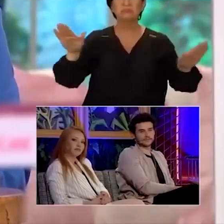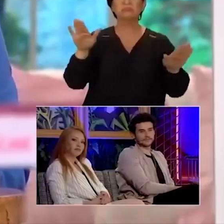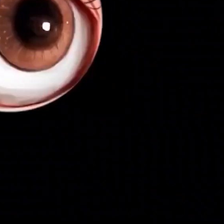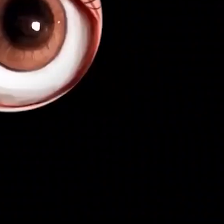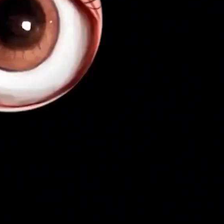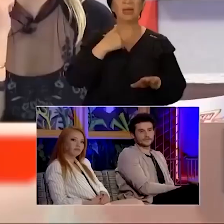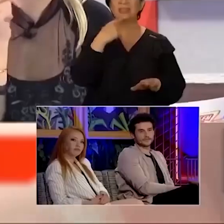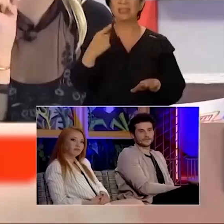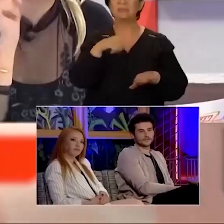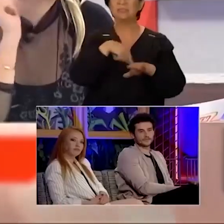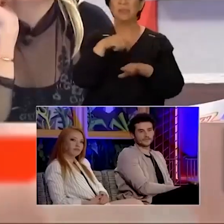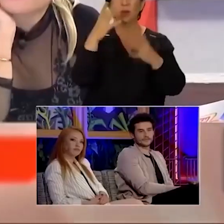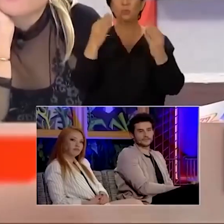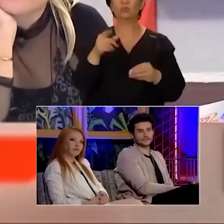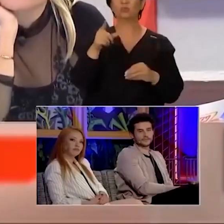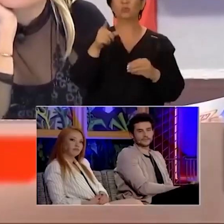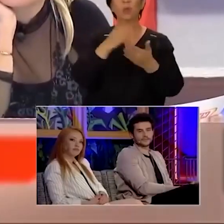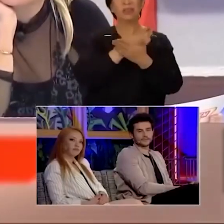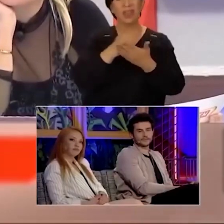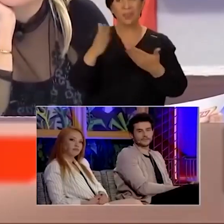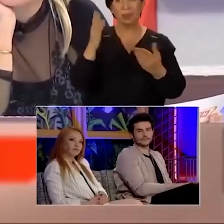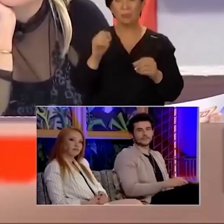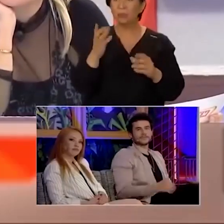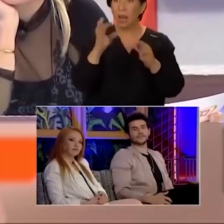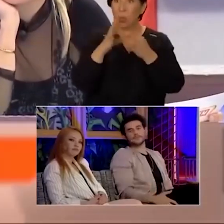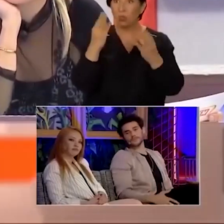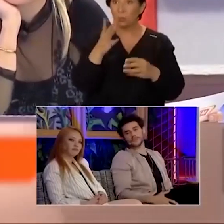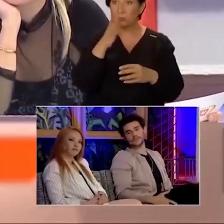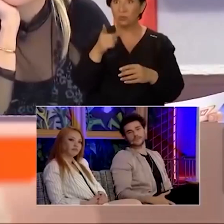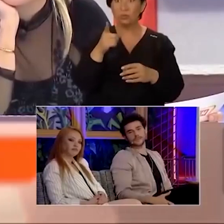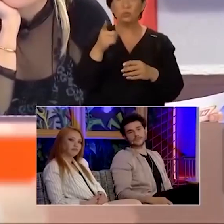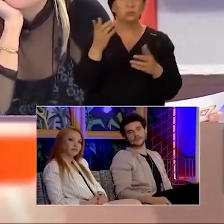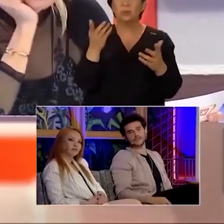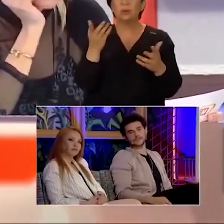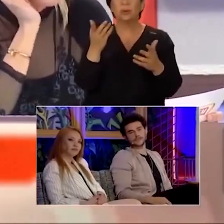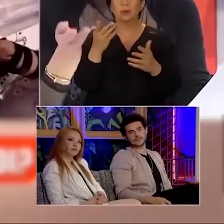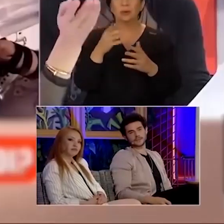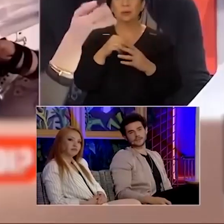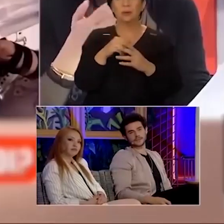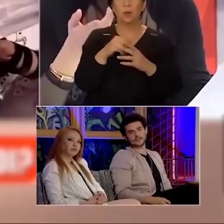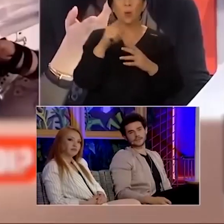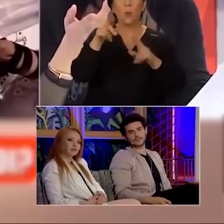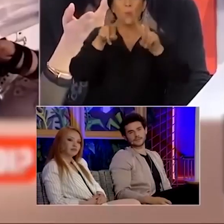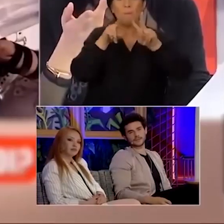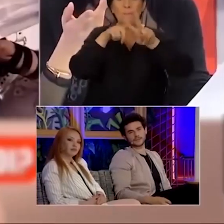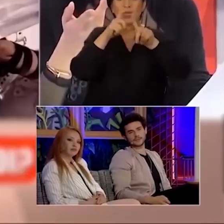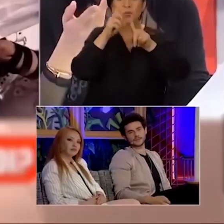O zaman devam Sen daha neler oldu yani biz olmasın ama